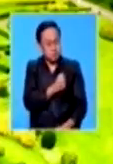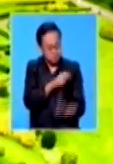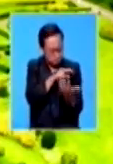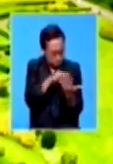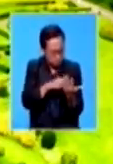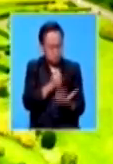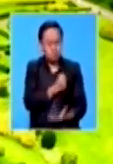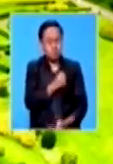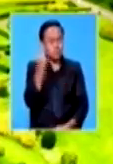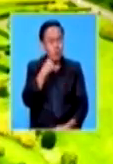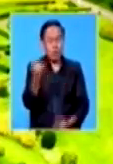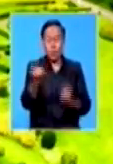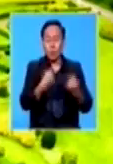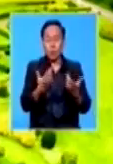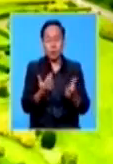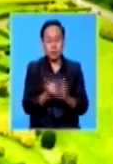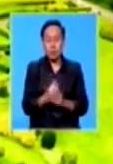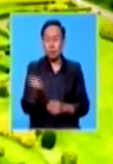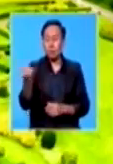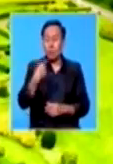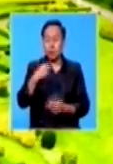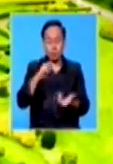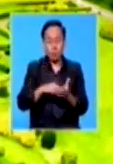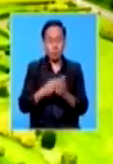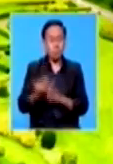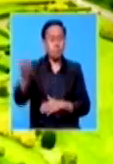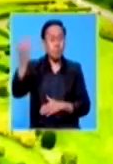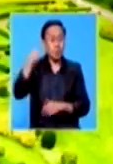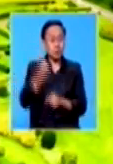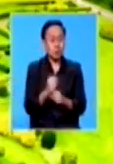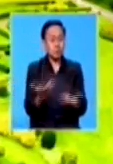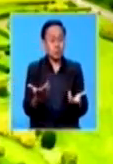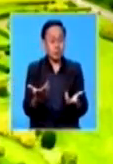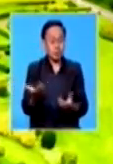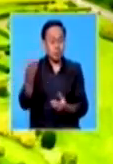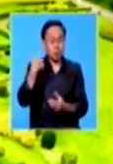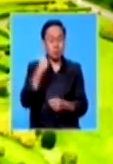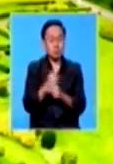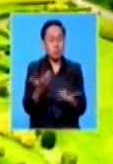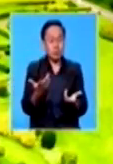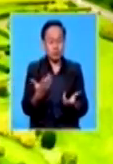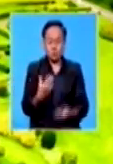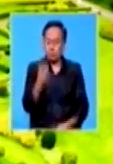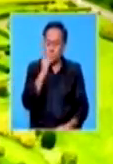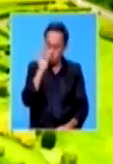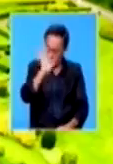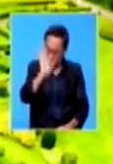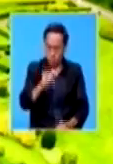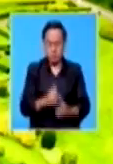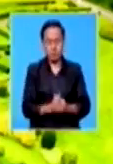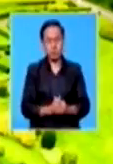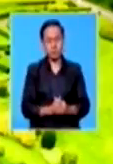อย่ามาพูดนะถ้าพูดในสิ่งที่ตัวเองไม่เคยทำอย่าพูดจำไว้น